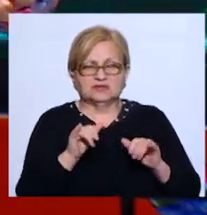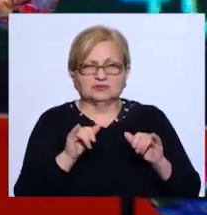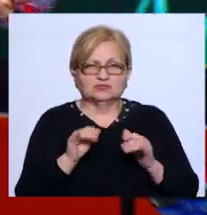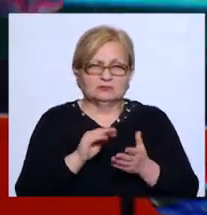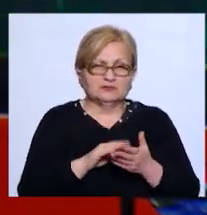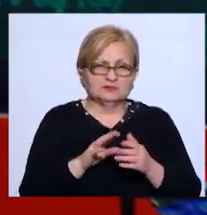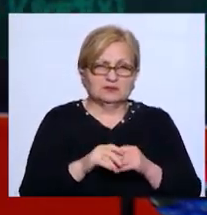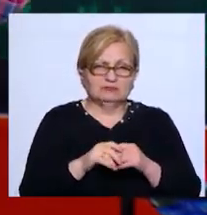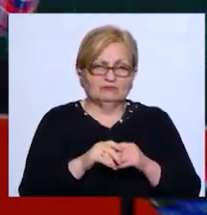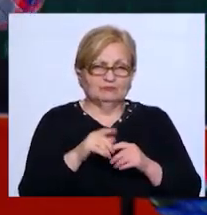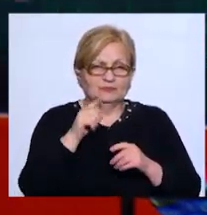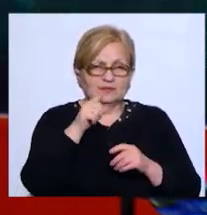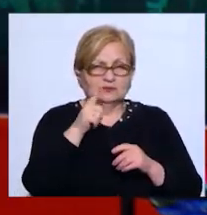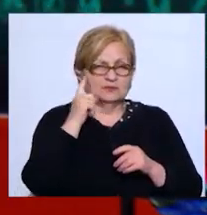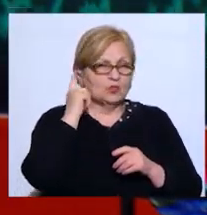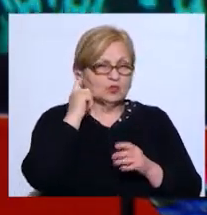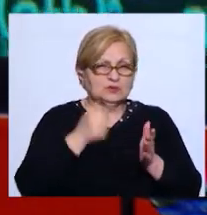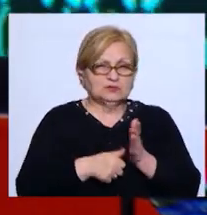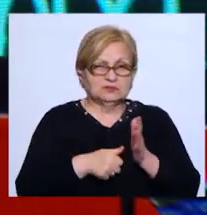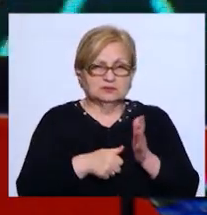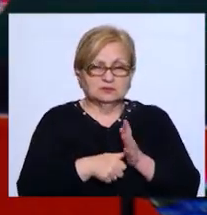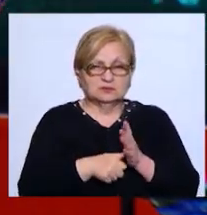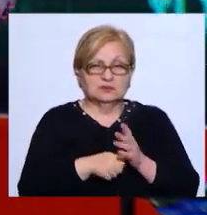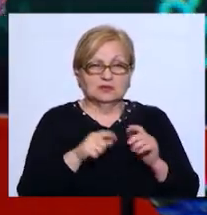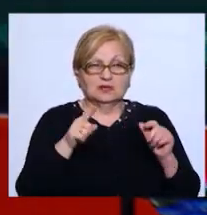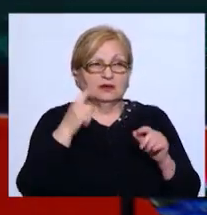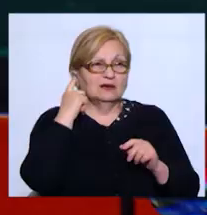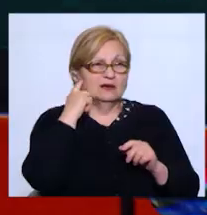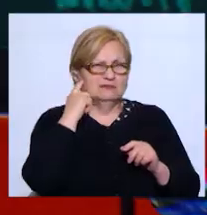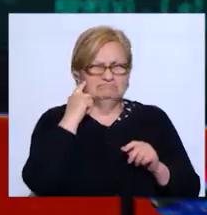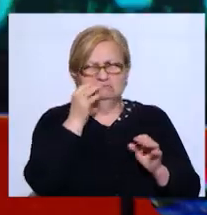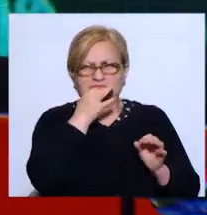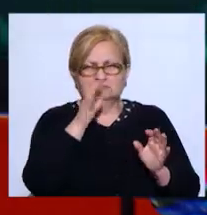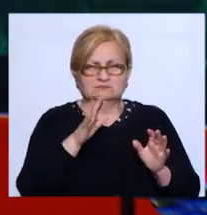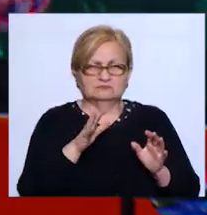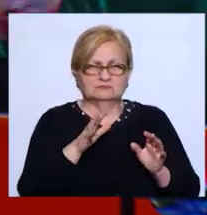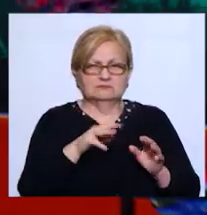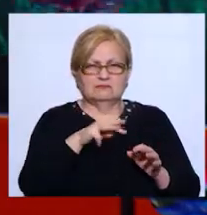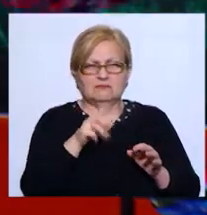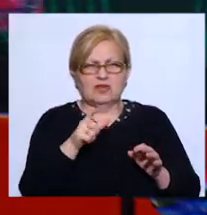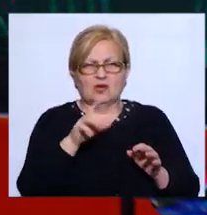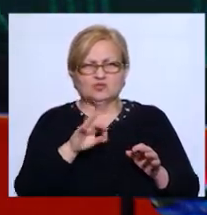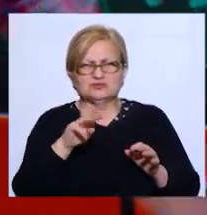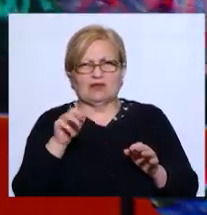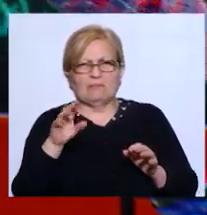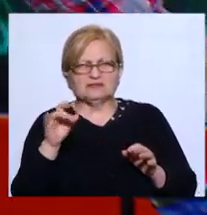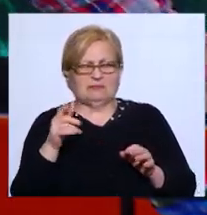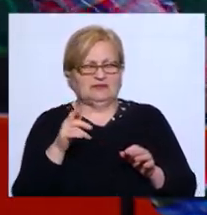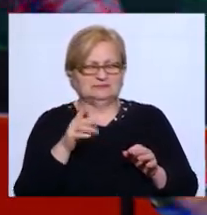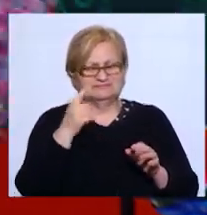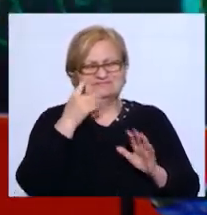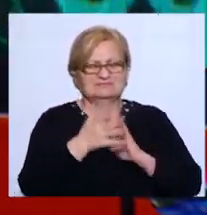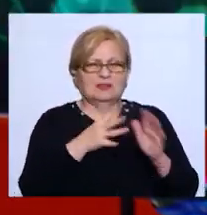უნდა ეწეროს. და თქვენი ყურიც მოგეხმარებათ. სადაც თუ ცუდად მოგესმებათ, მე 23 იქ იმ ადგებით და იმ მეს